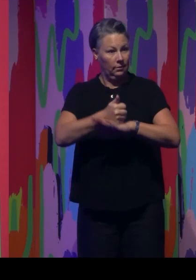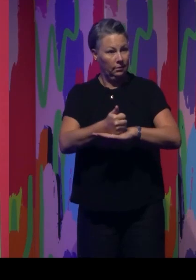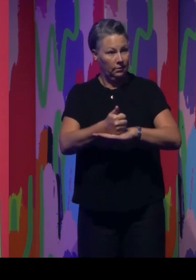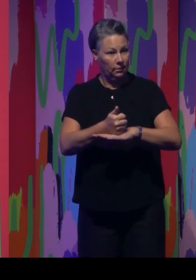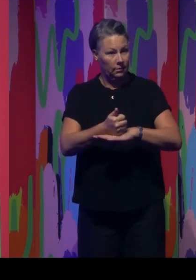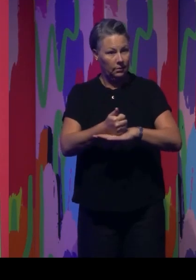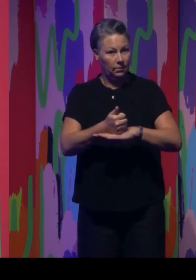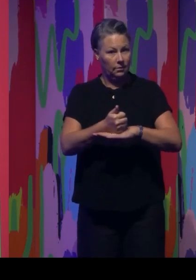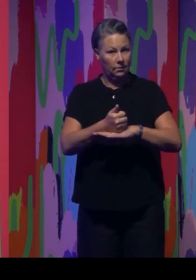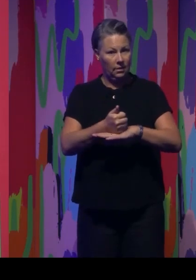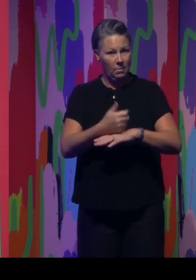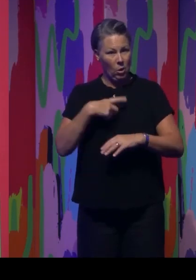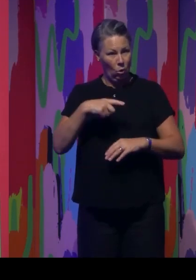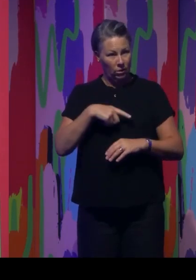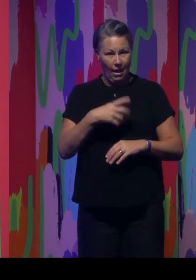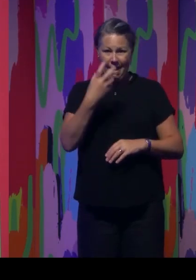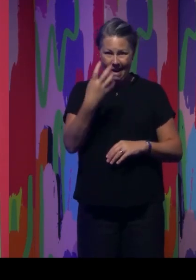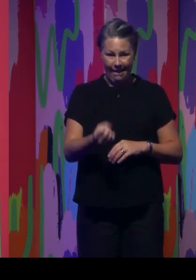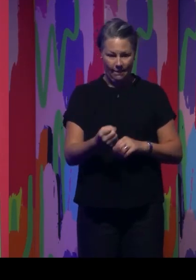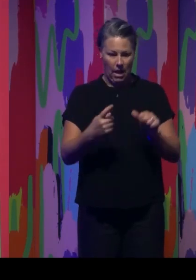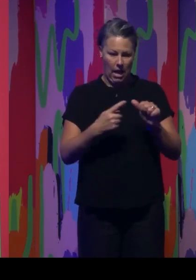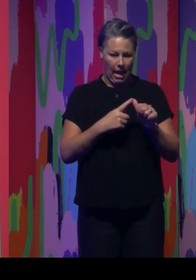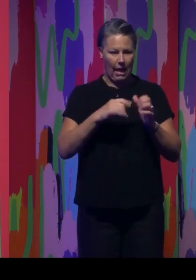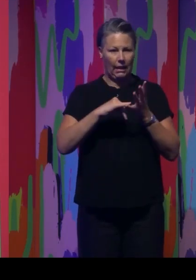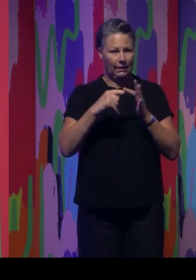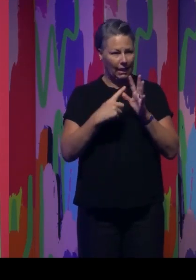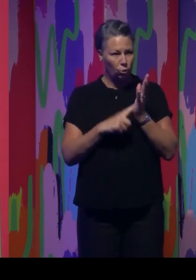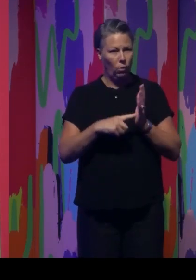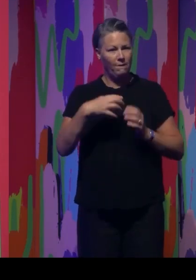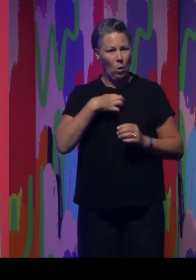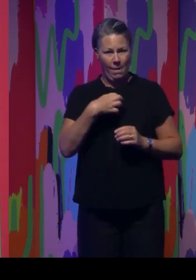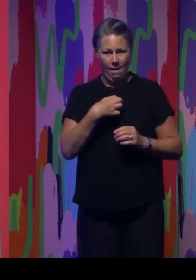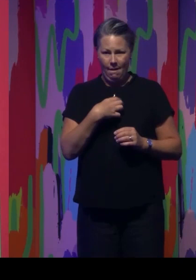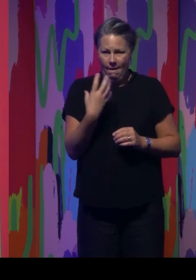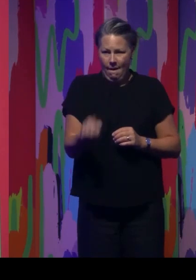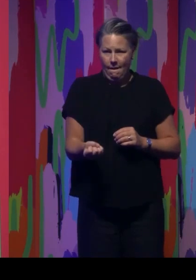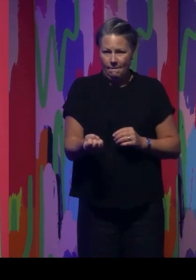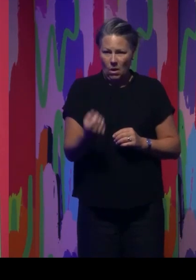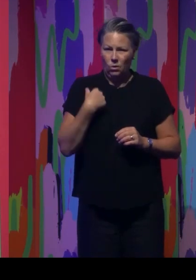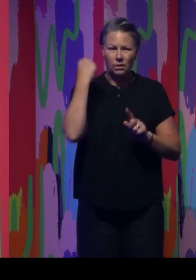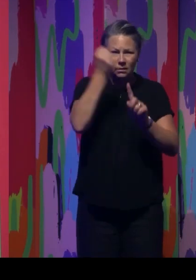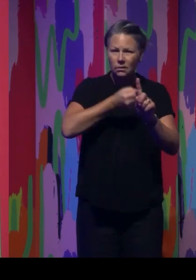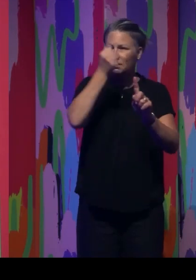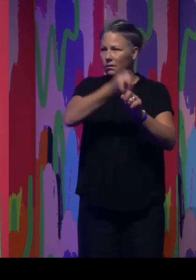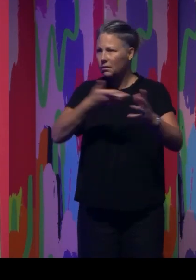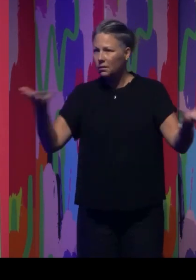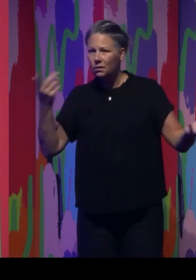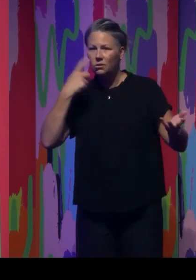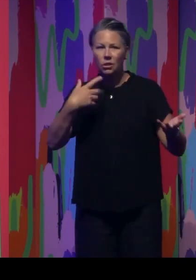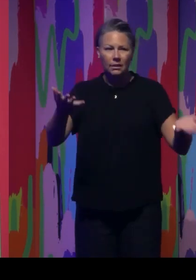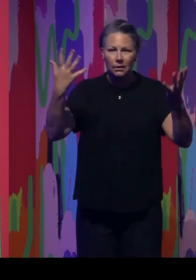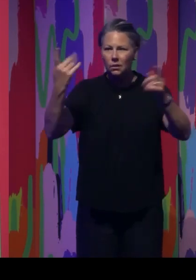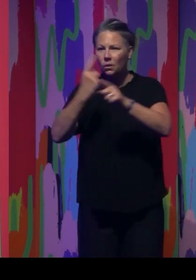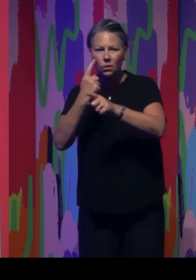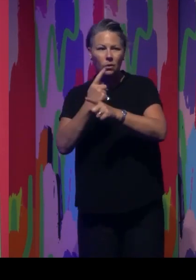does exist aphobia, and we have been running a lot of photo campaign and open collaboration communication.